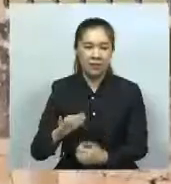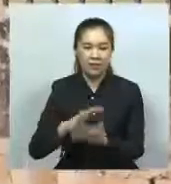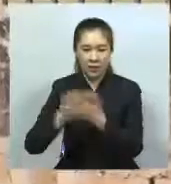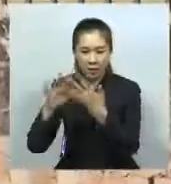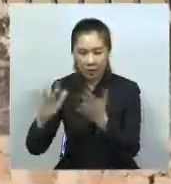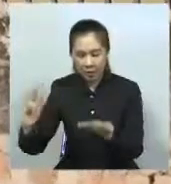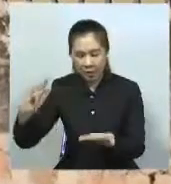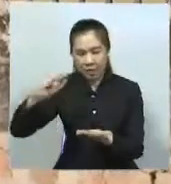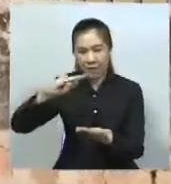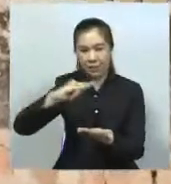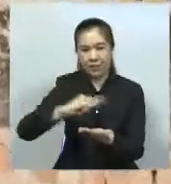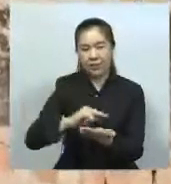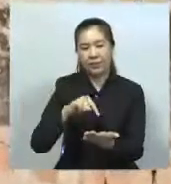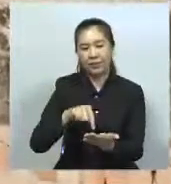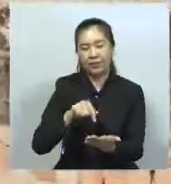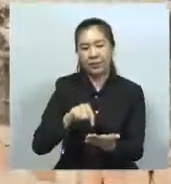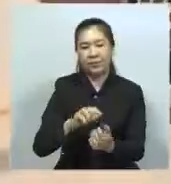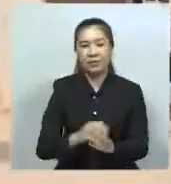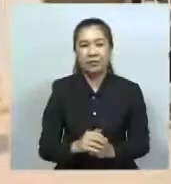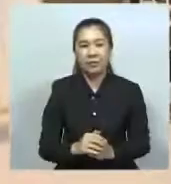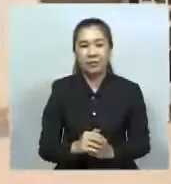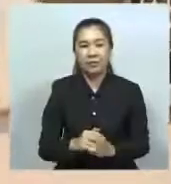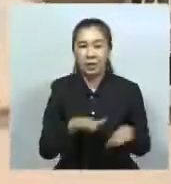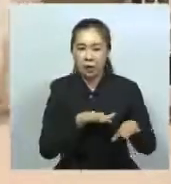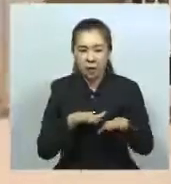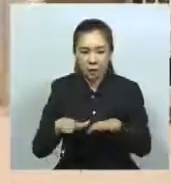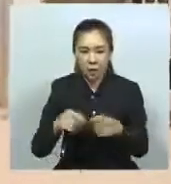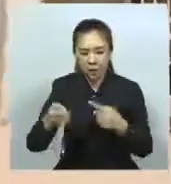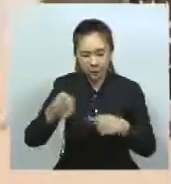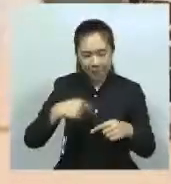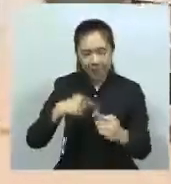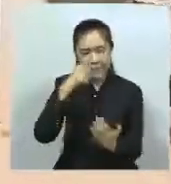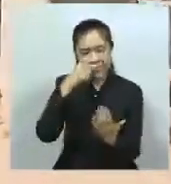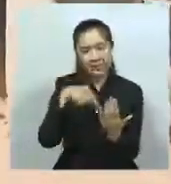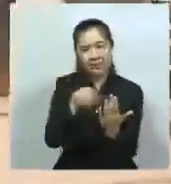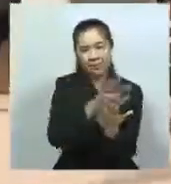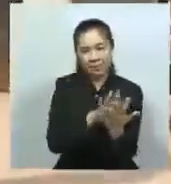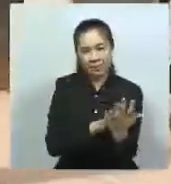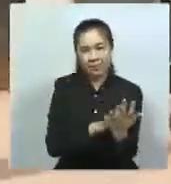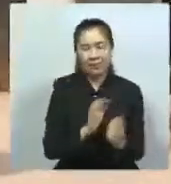ดินทางกลับมายังเมืองพาราณสีเพื่อเตรียมเดินทางกลับประเทศไทยค่ะ